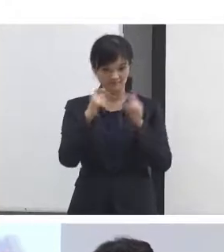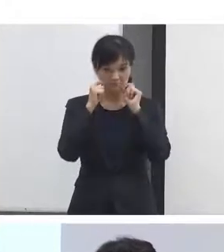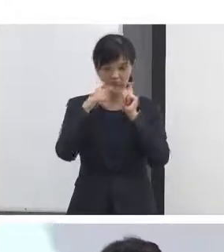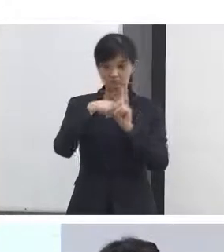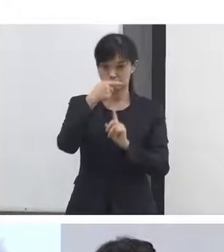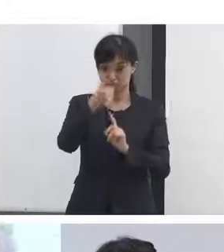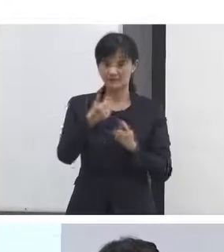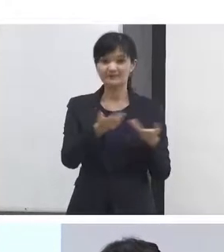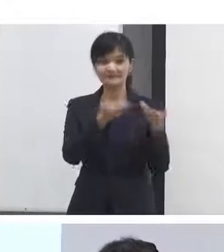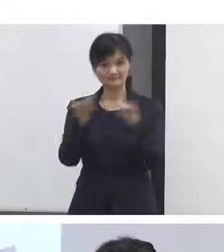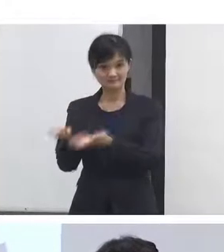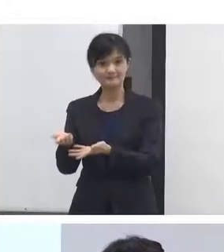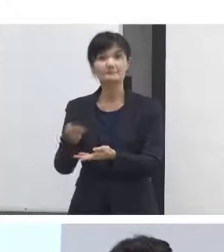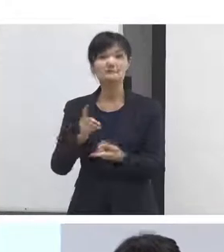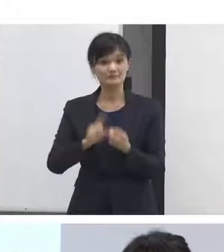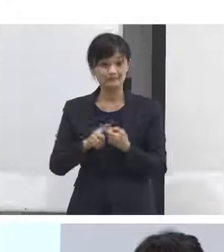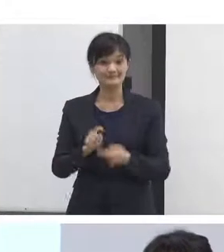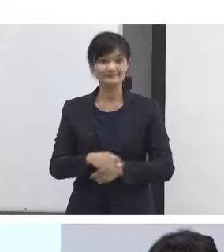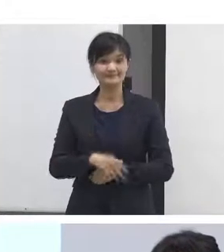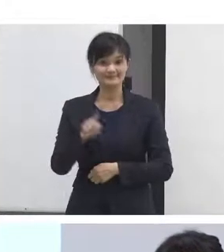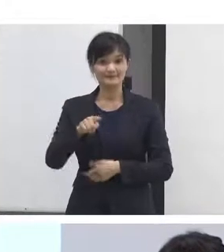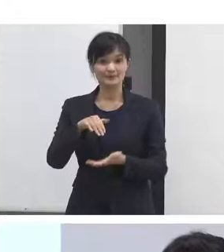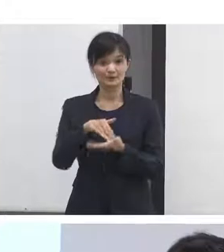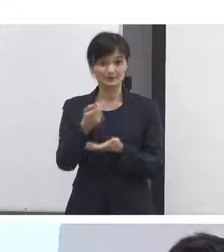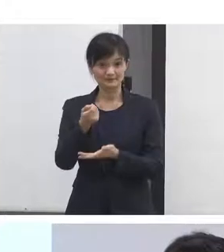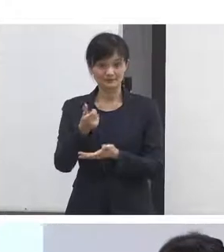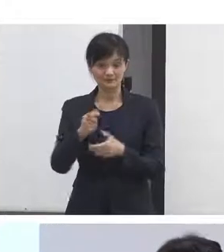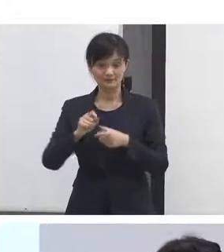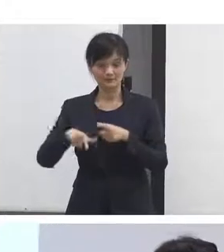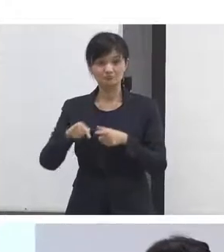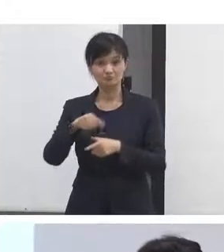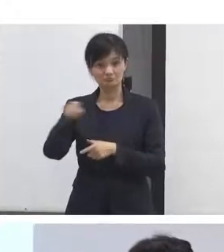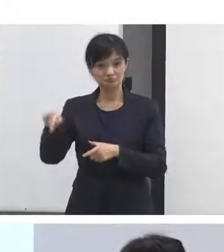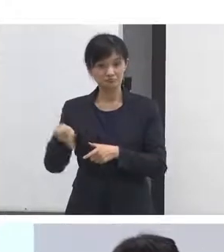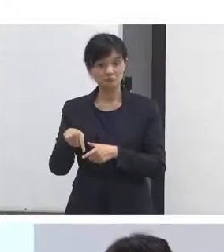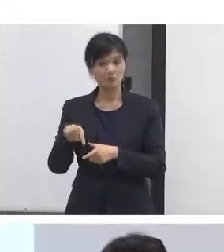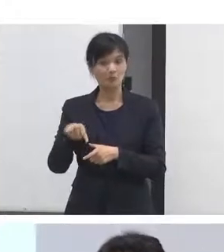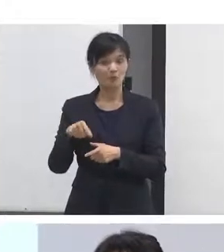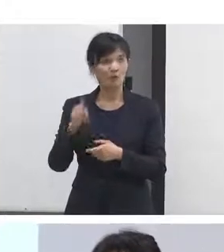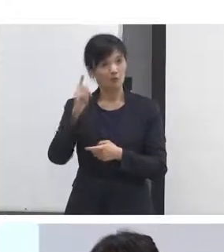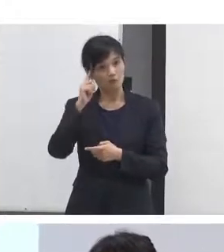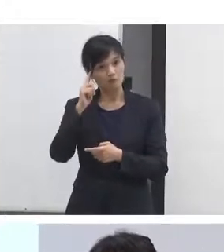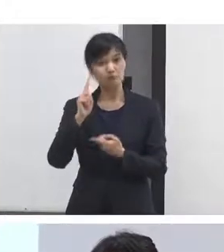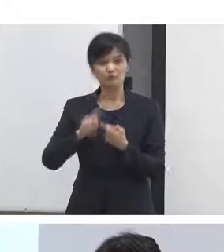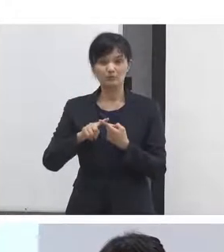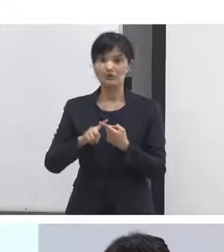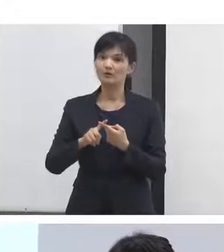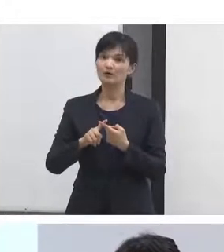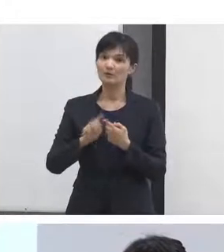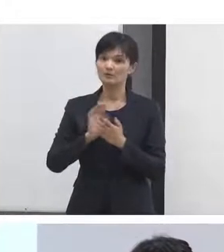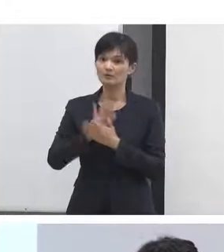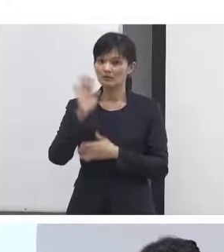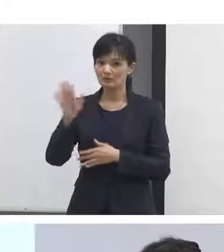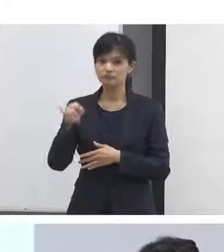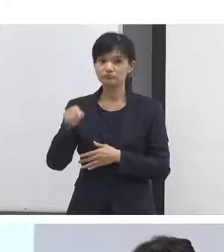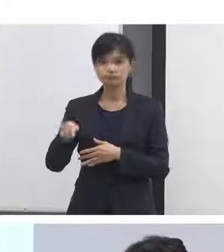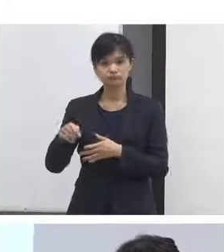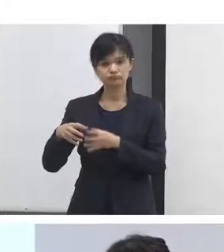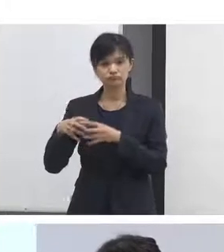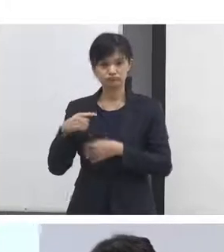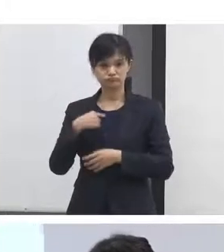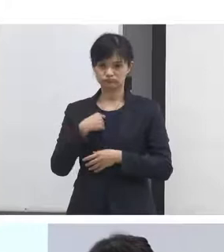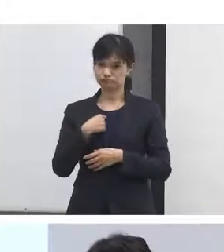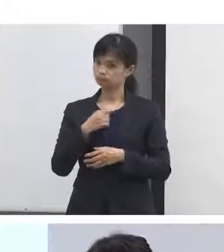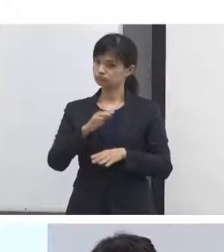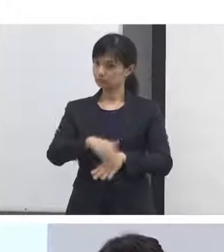来 copyright 跟这些软体公司的逻辑。那 free software 就说没有这种事啊，就是我们自己也可以写